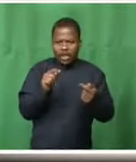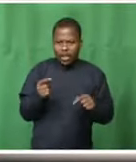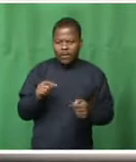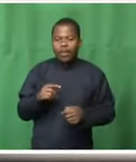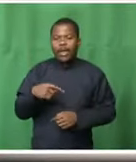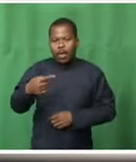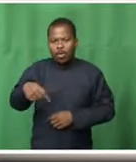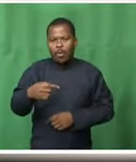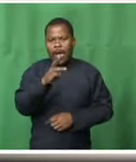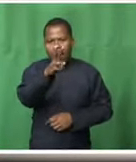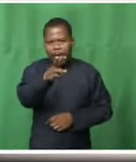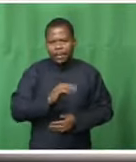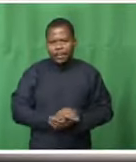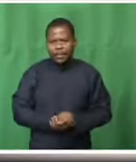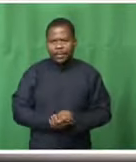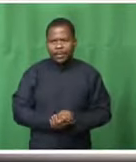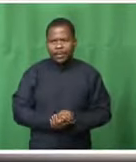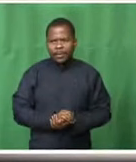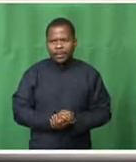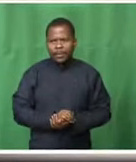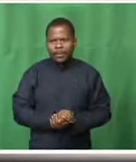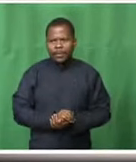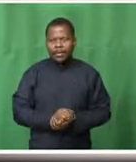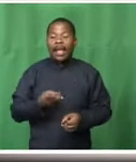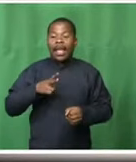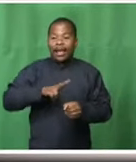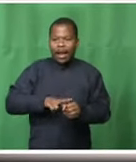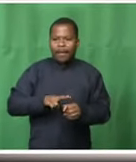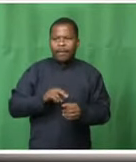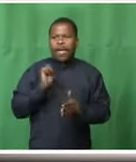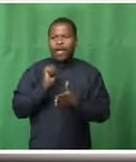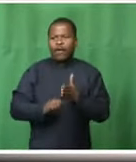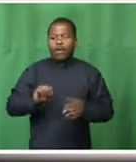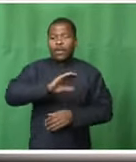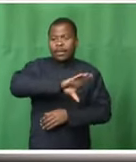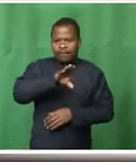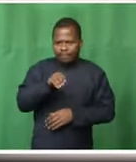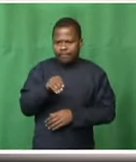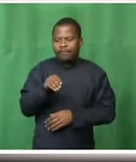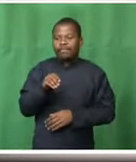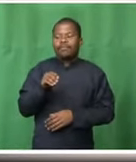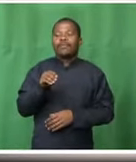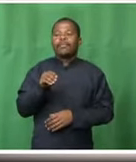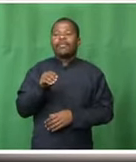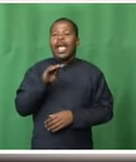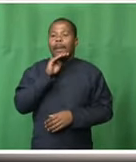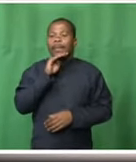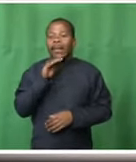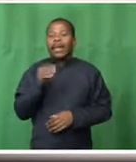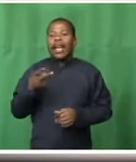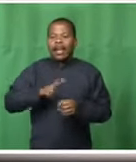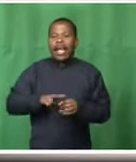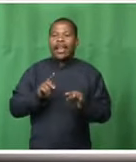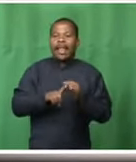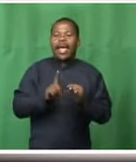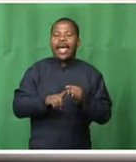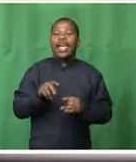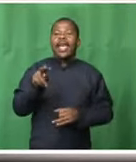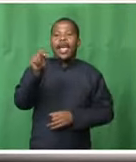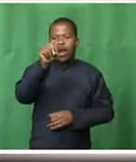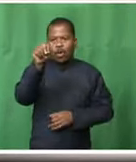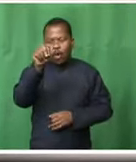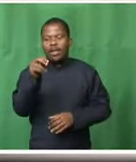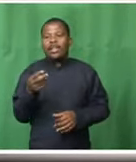Ngoba itawusuka la kusaze nikokazi njengalo itayabulothel bese-ke iyaphinde futhi icala